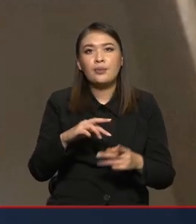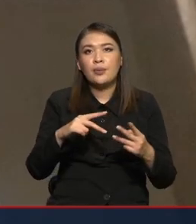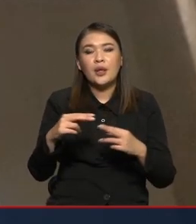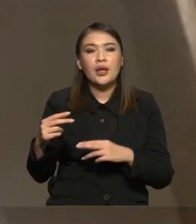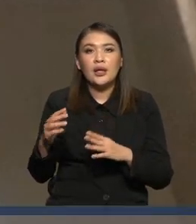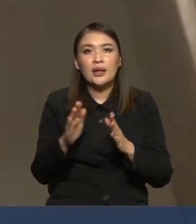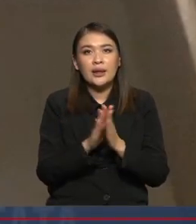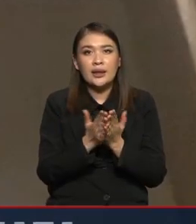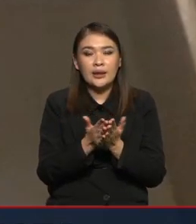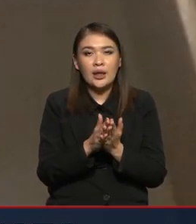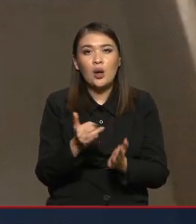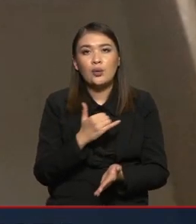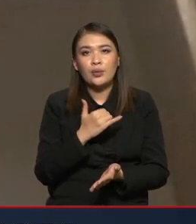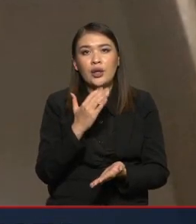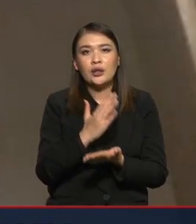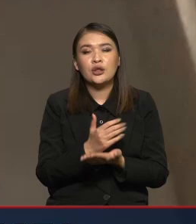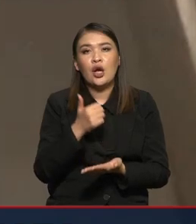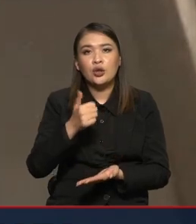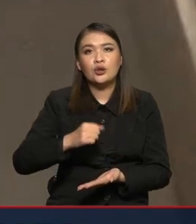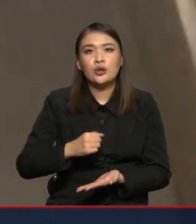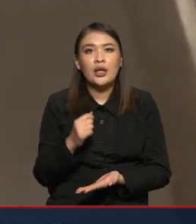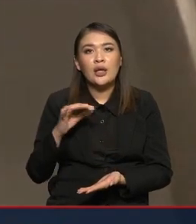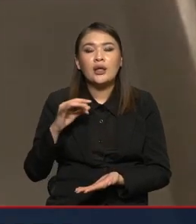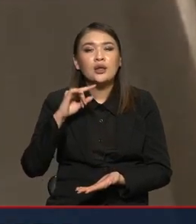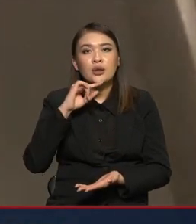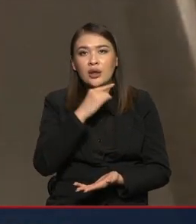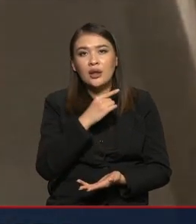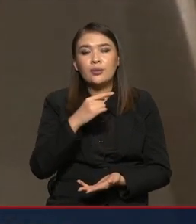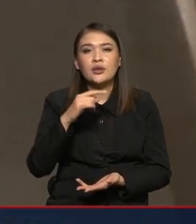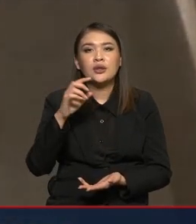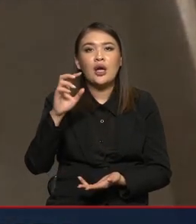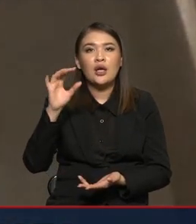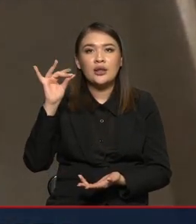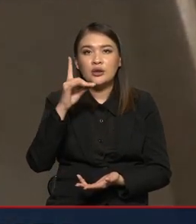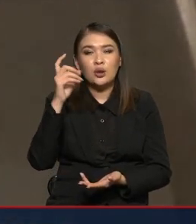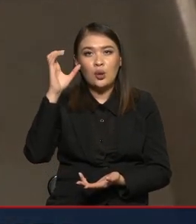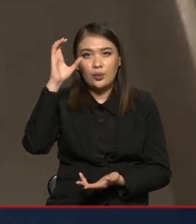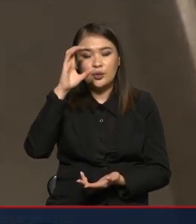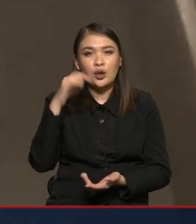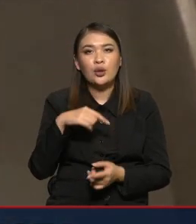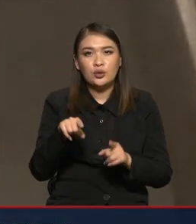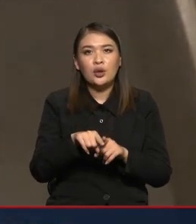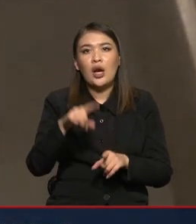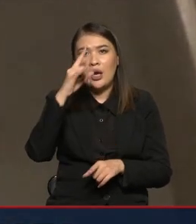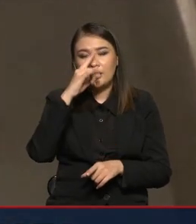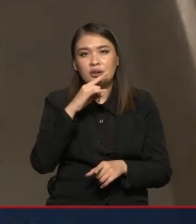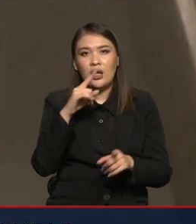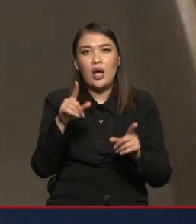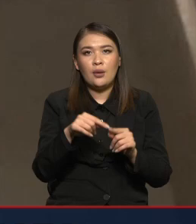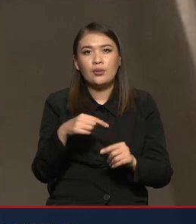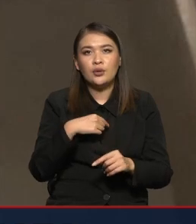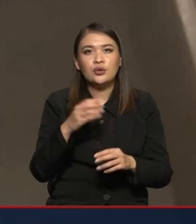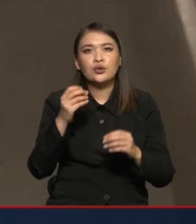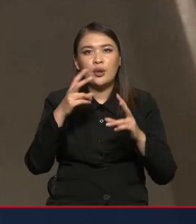книги и у меня есть хороший друг экономист из Узбекистана Так что Да я безусловно рассматриваю Казахстан как объект моих